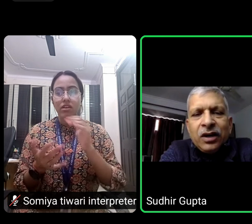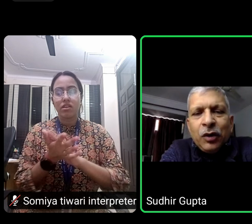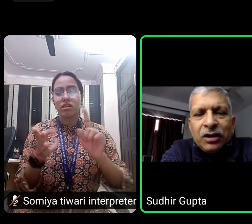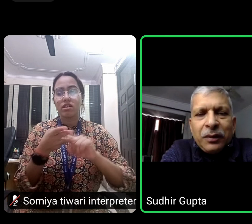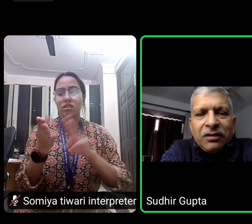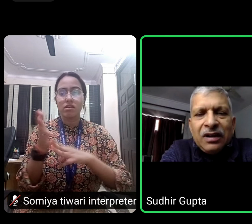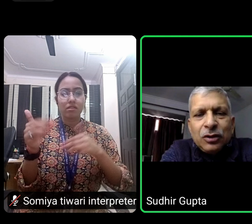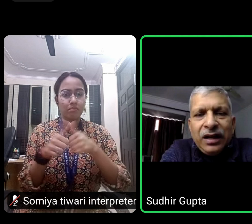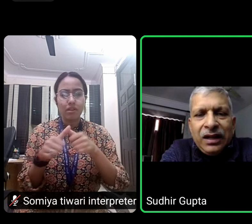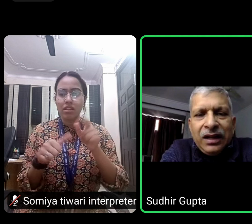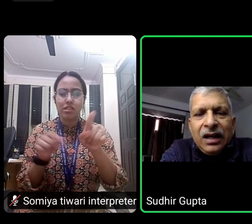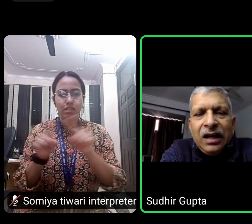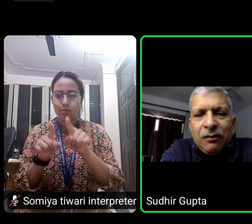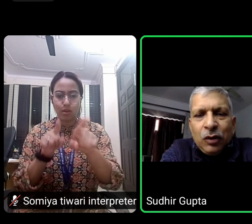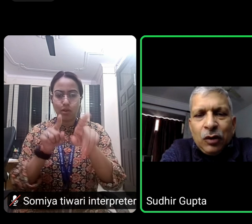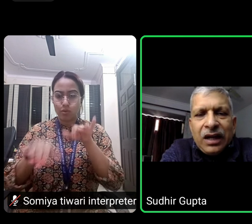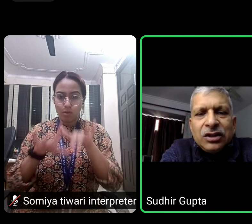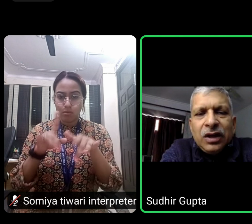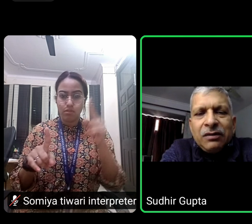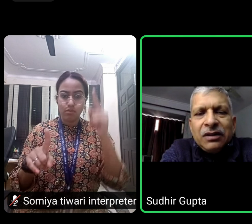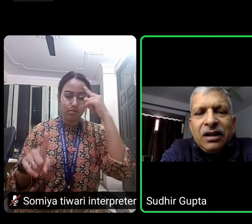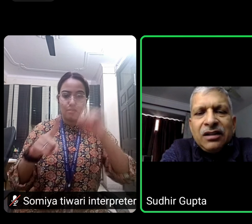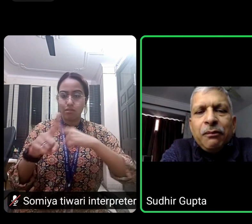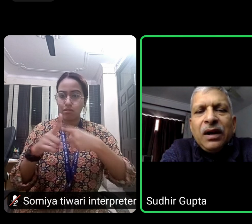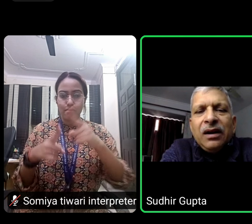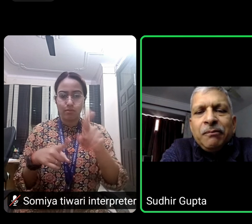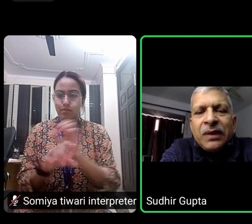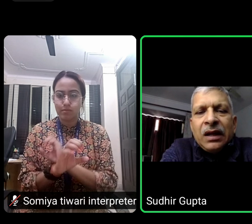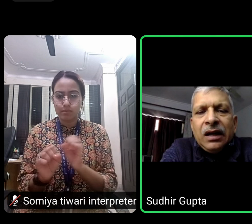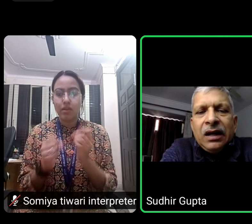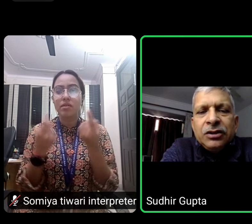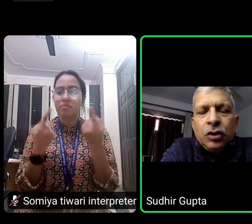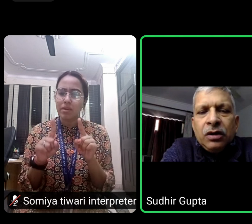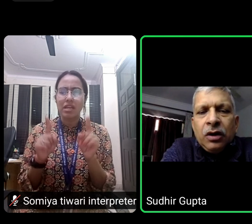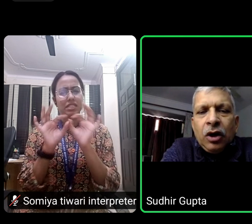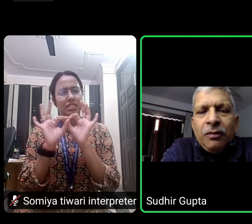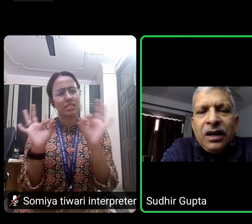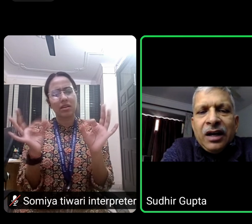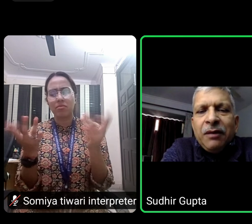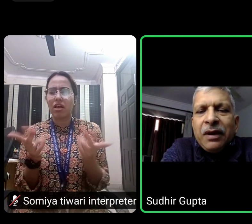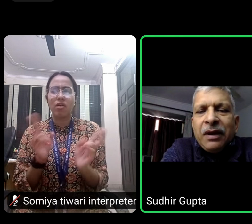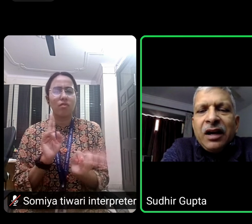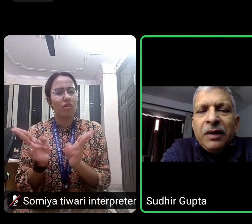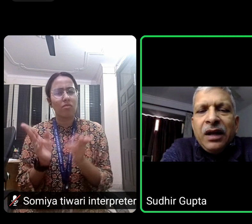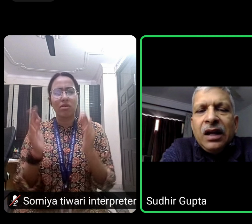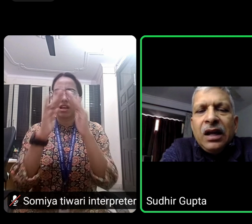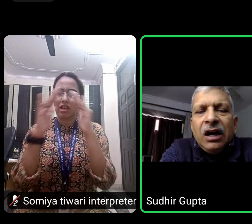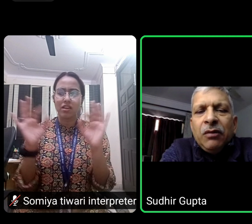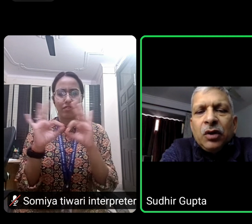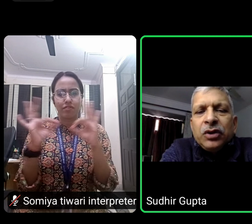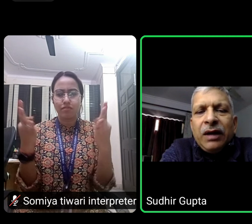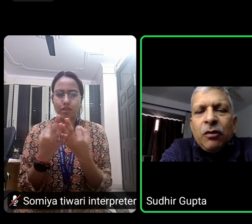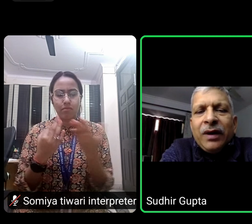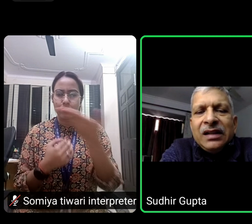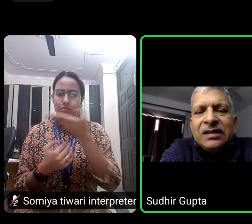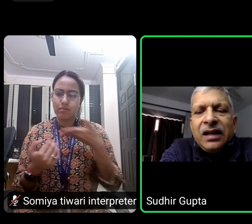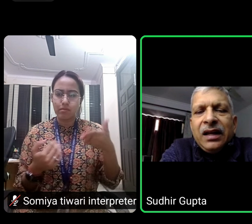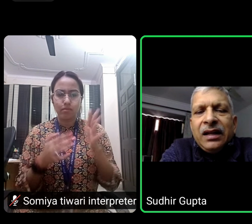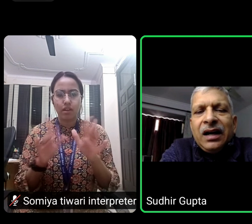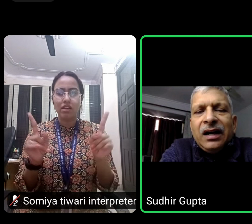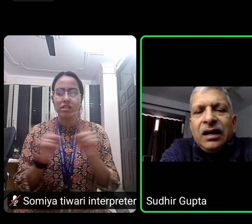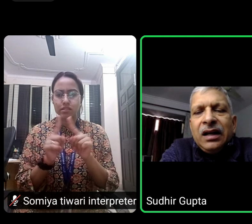या कोई कंप्यूटर स्पेशलिस्ट तो है नहीं, हम लोग सारे जो है मतलब एक सिंपल जो नॉर्मल घर में परिवार में हम लोग जो है